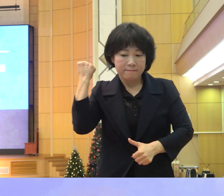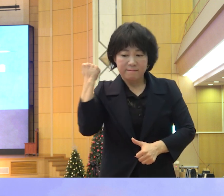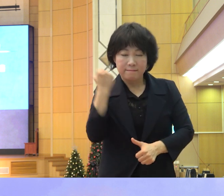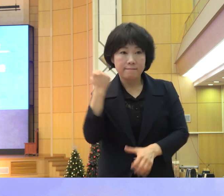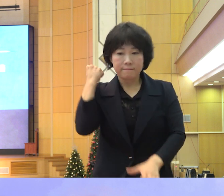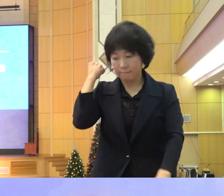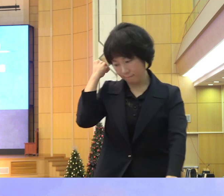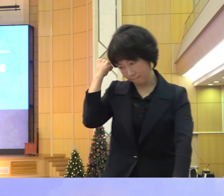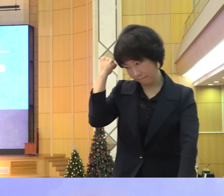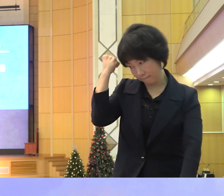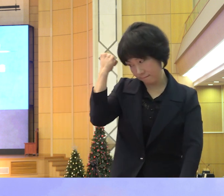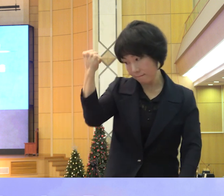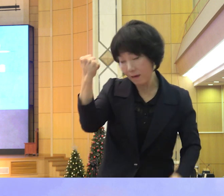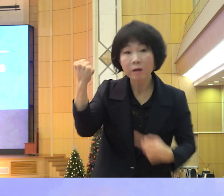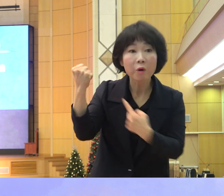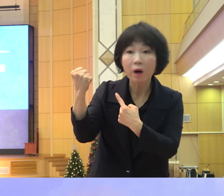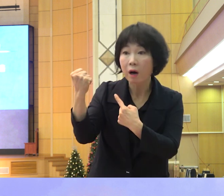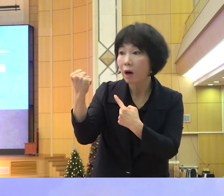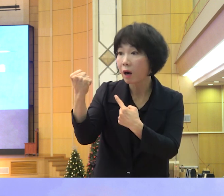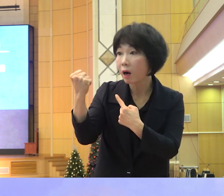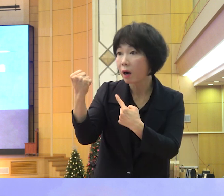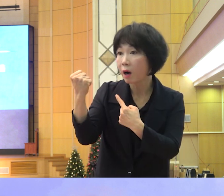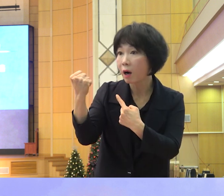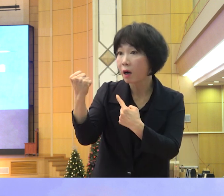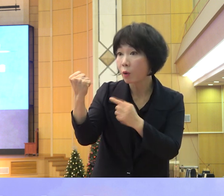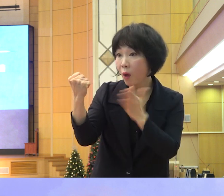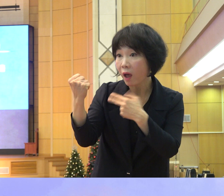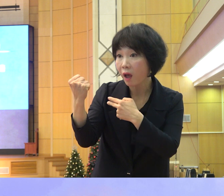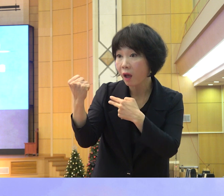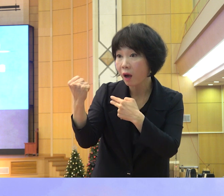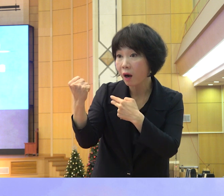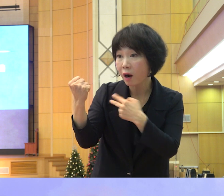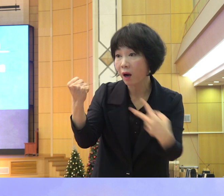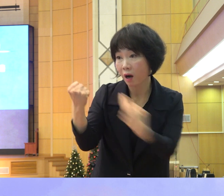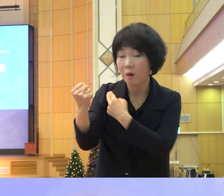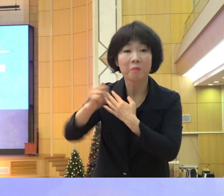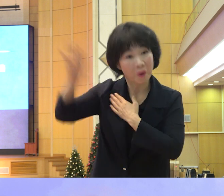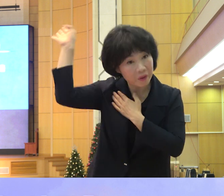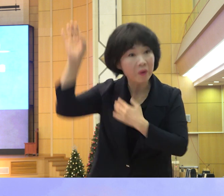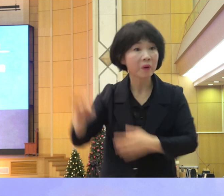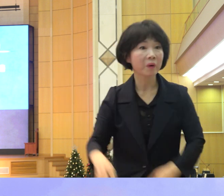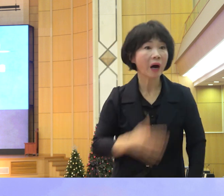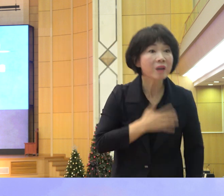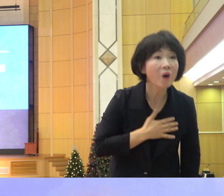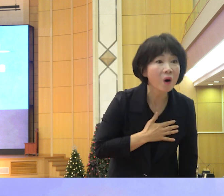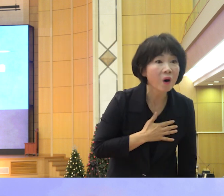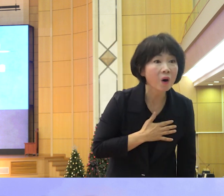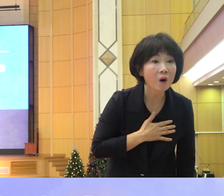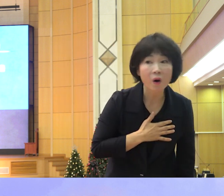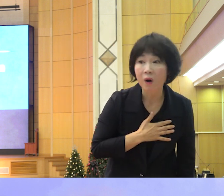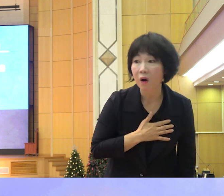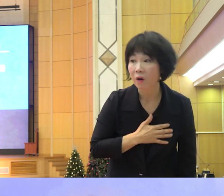포기해요. 그런 사람 저는 목회하면서 많이 봤어요. 목사는요 영적으로만